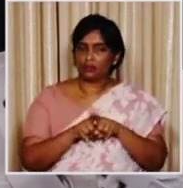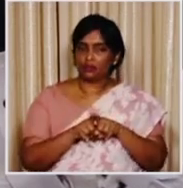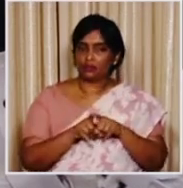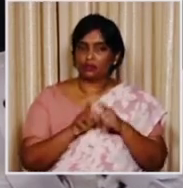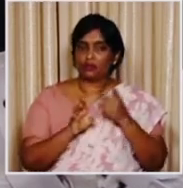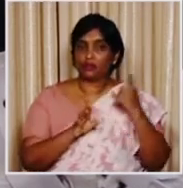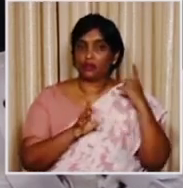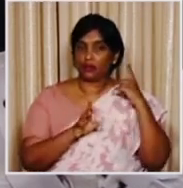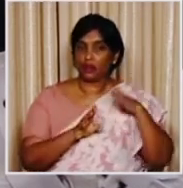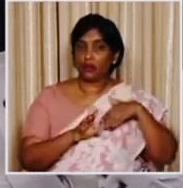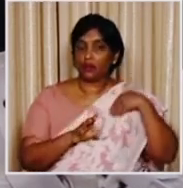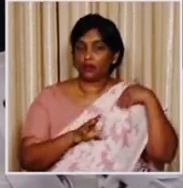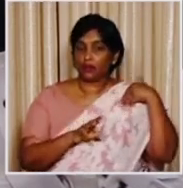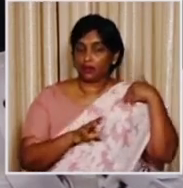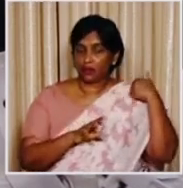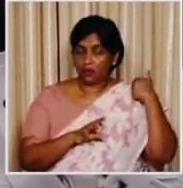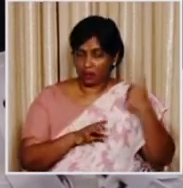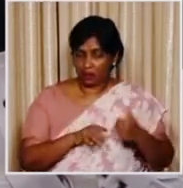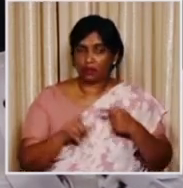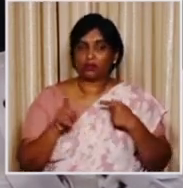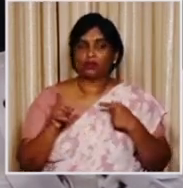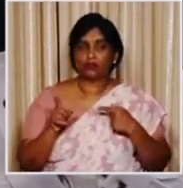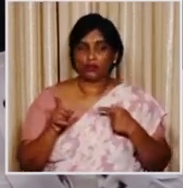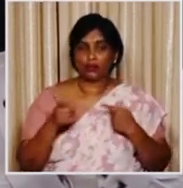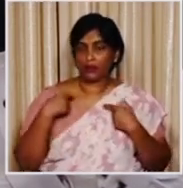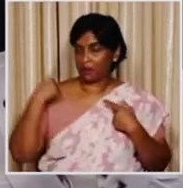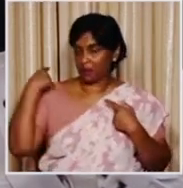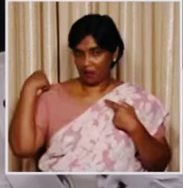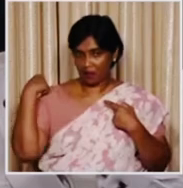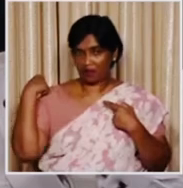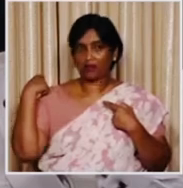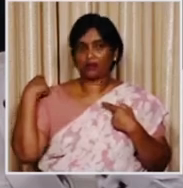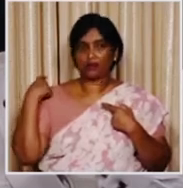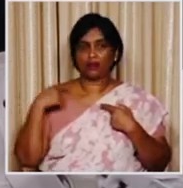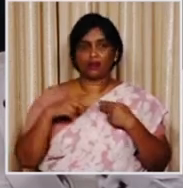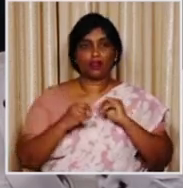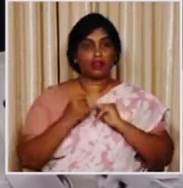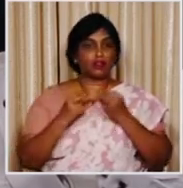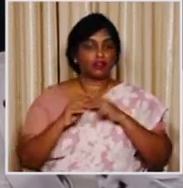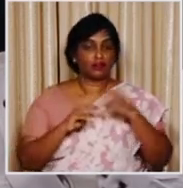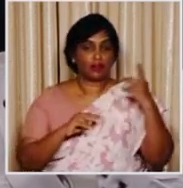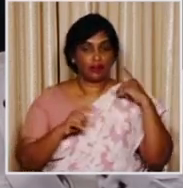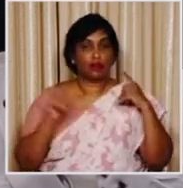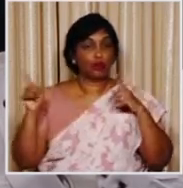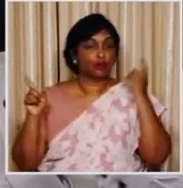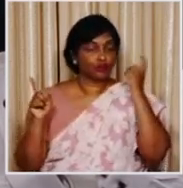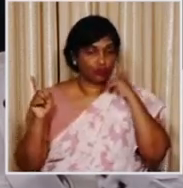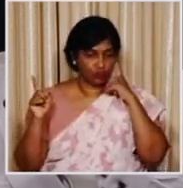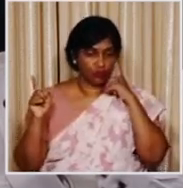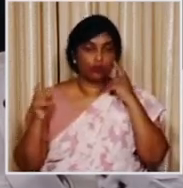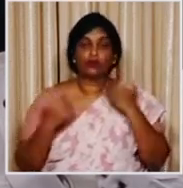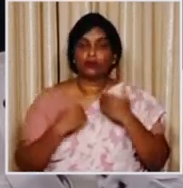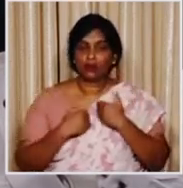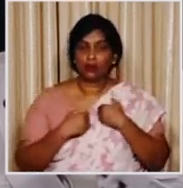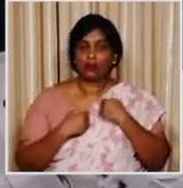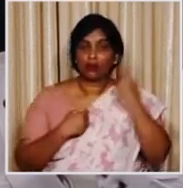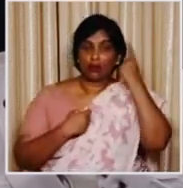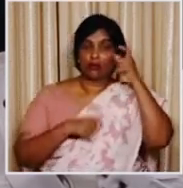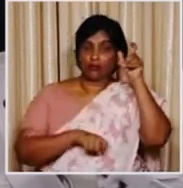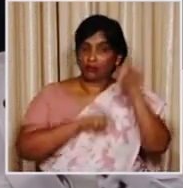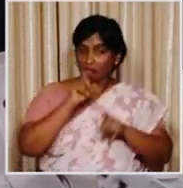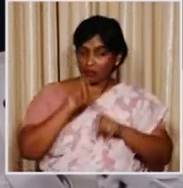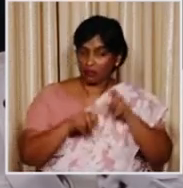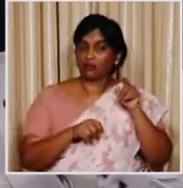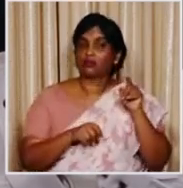හිටපු උදහාපතිතුමී තුමා මගේ පිටුපස ඉන්නවා අපේ ෆීල්ඩ් මාෂල් මැතිතුමා. එතුමා දන්නවා ඇති අපි බුද්ධි